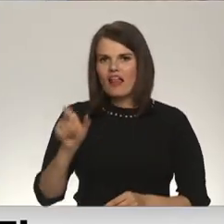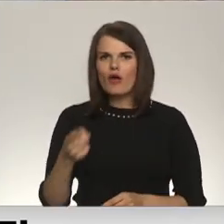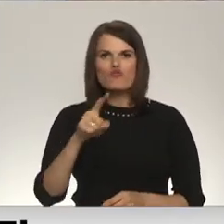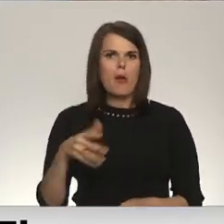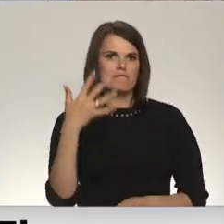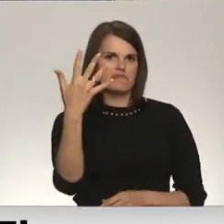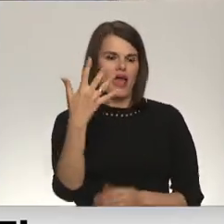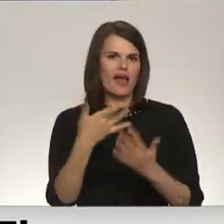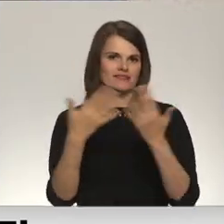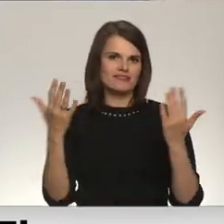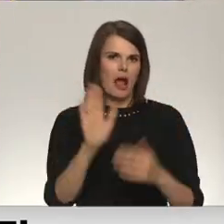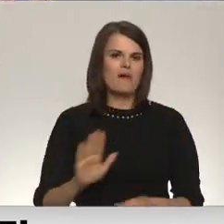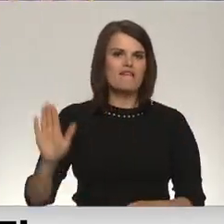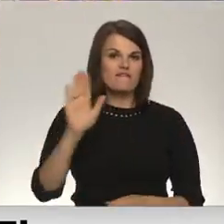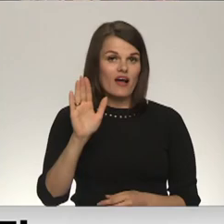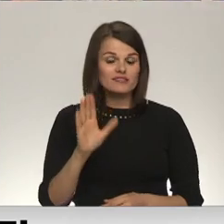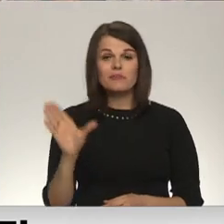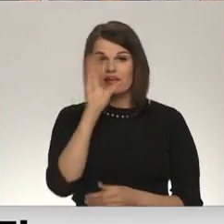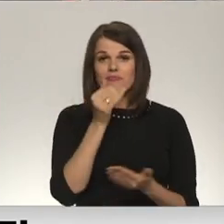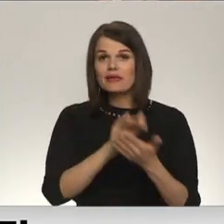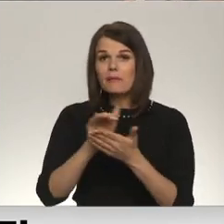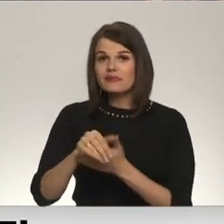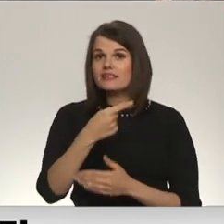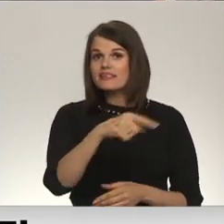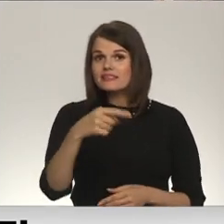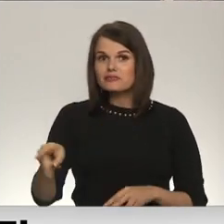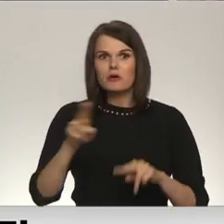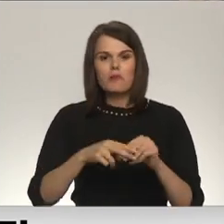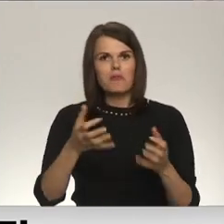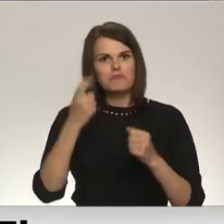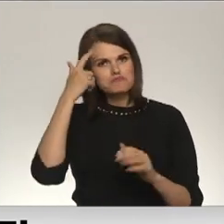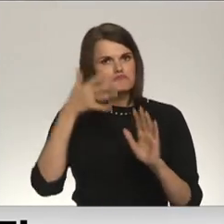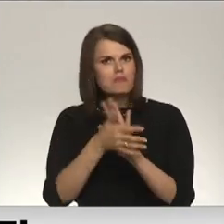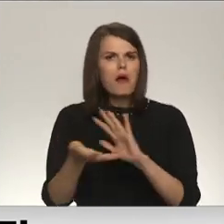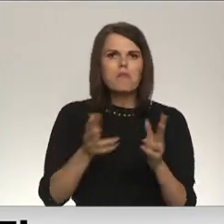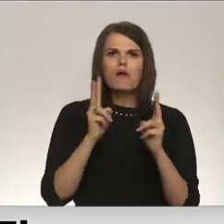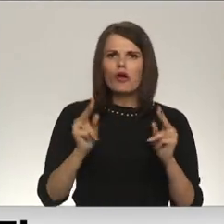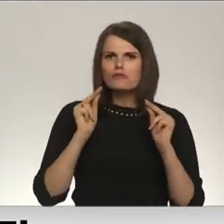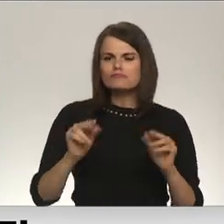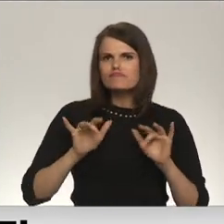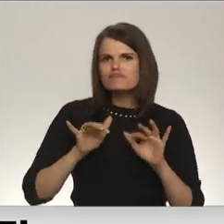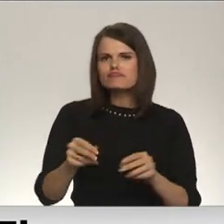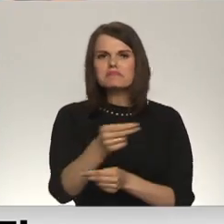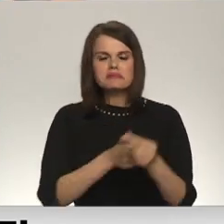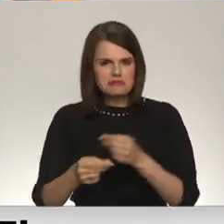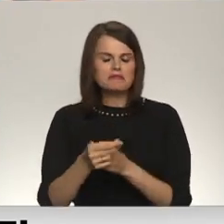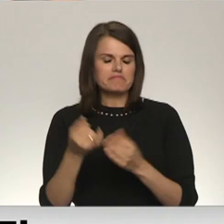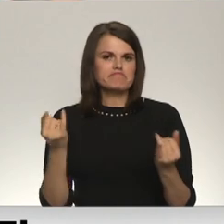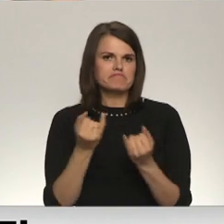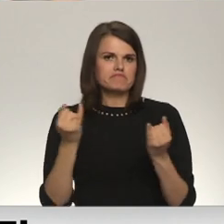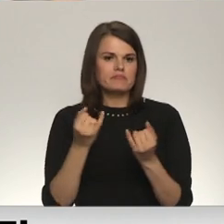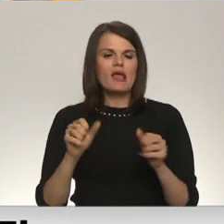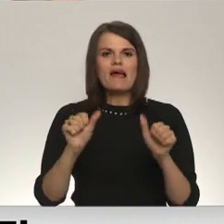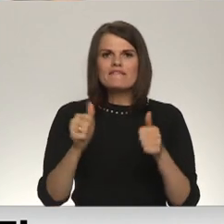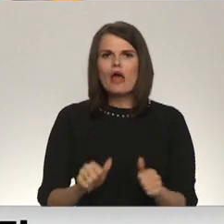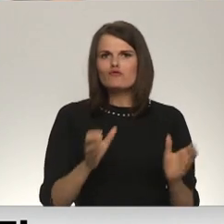5 valstīm. Iespēju iepazīties ar citiem un būt priekšstatu par reālu uzņēmumu darbību uzsver arī rīkotāji. Veido